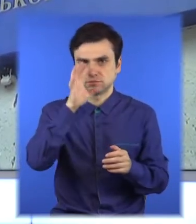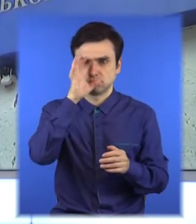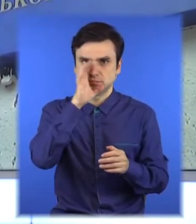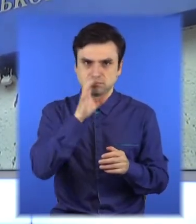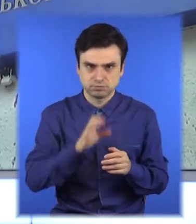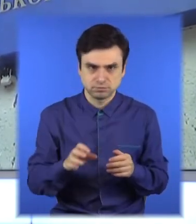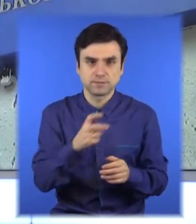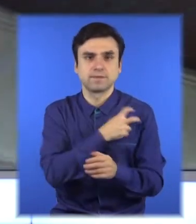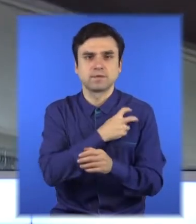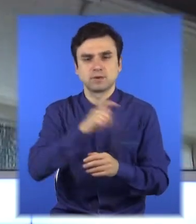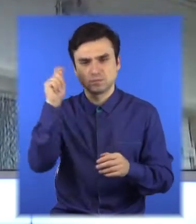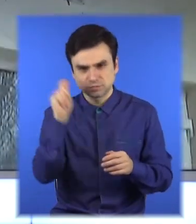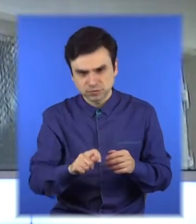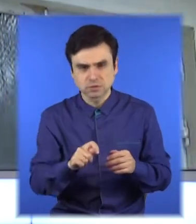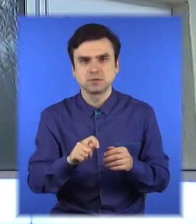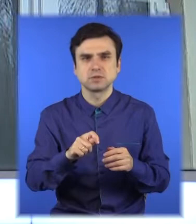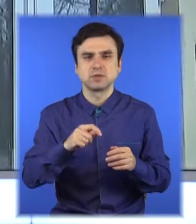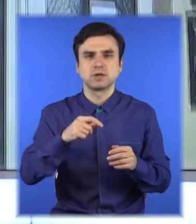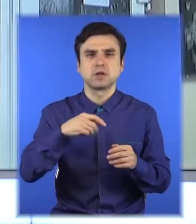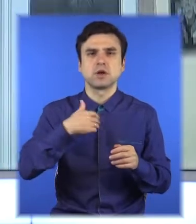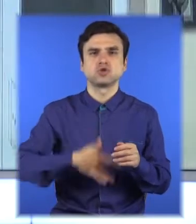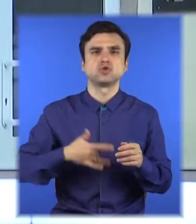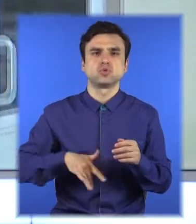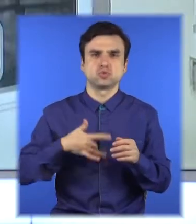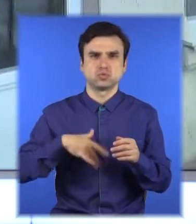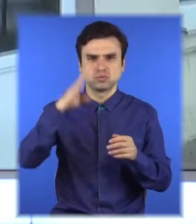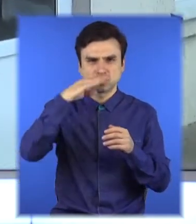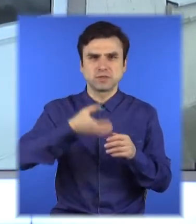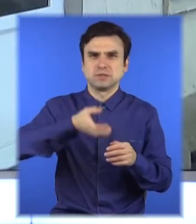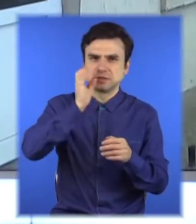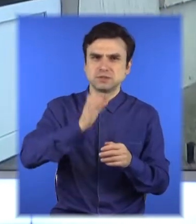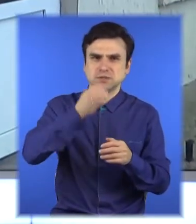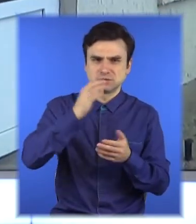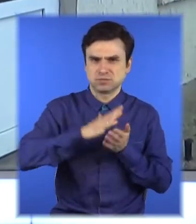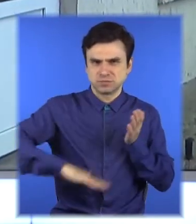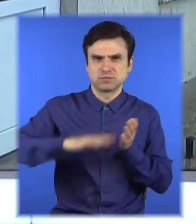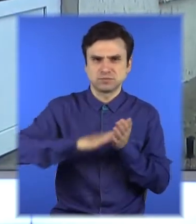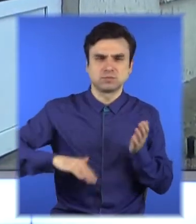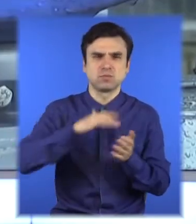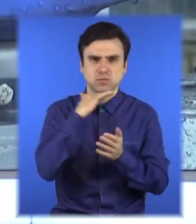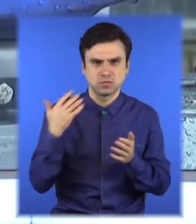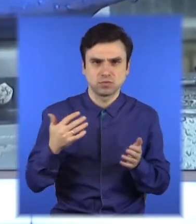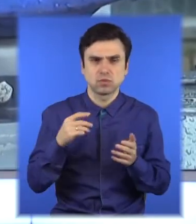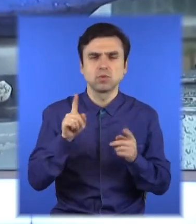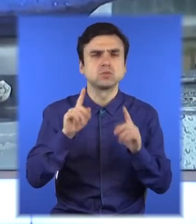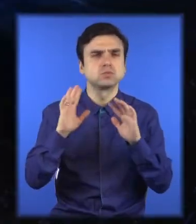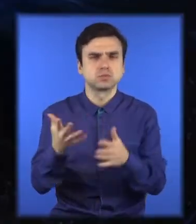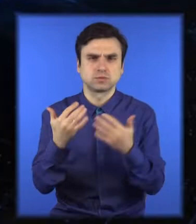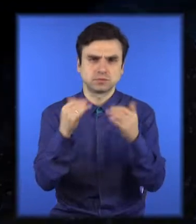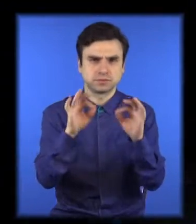на місце та промили шлунки школярам. Що насправді трапилося в учбовому закладі, з'ясовував Артем Нолан.